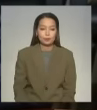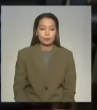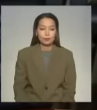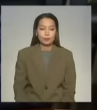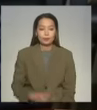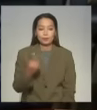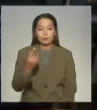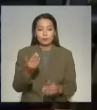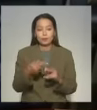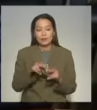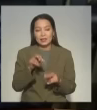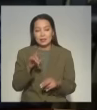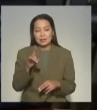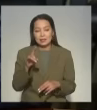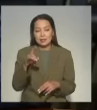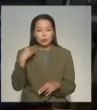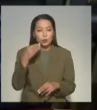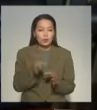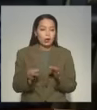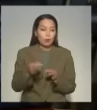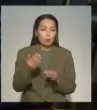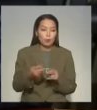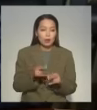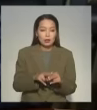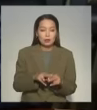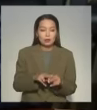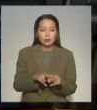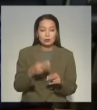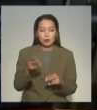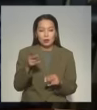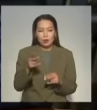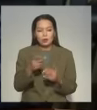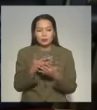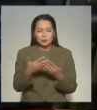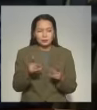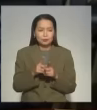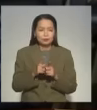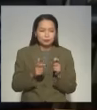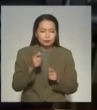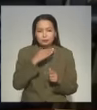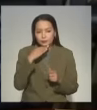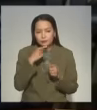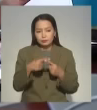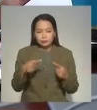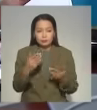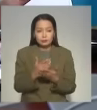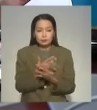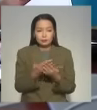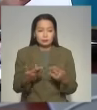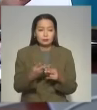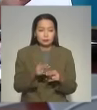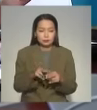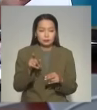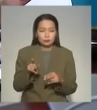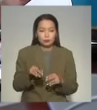Возьмем город Ленгер в Туркестанской области. Там работают более 2000 ИП. Люди производят и мед, и молоко, и мясо. Однако их товары в магазинах не принимают